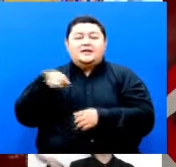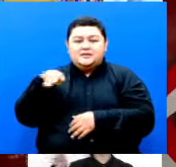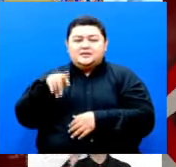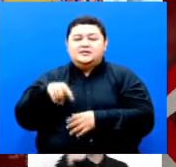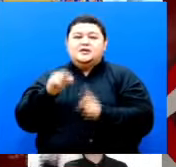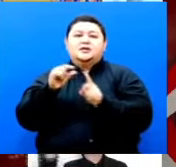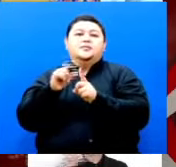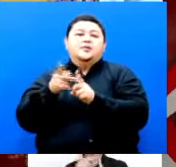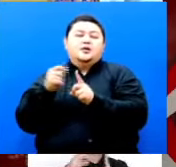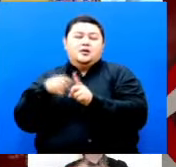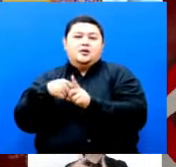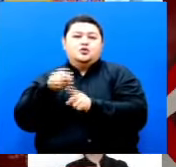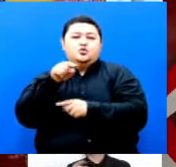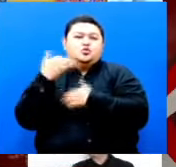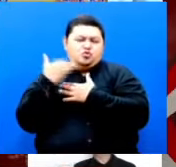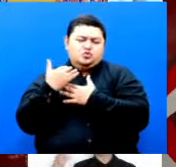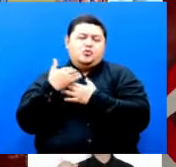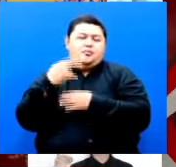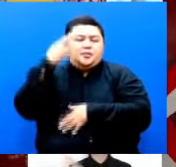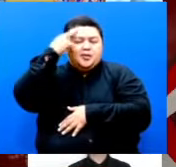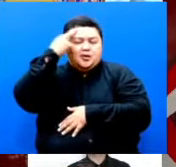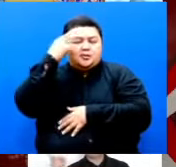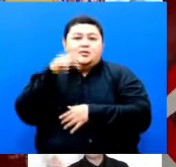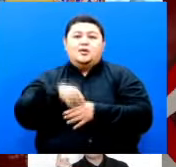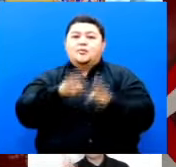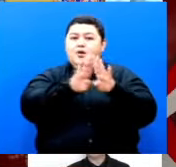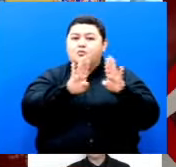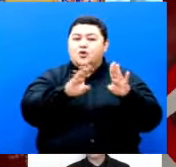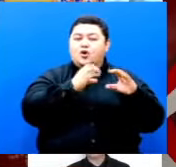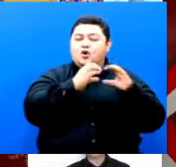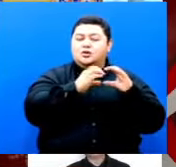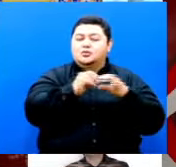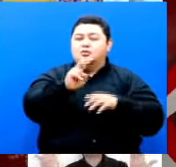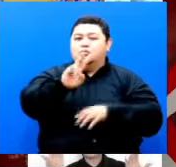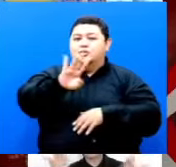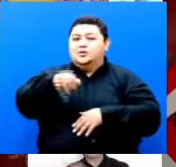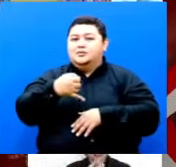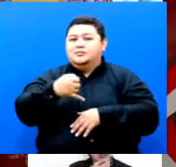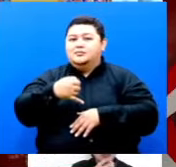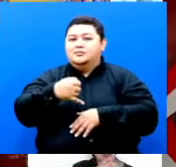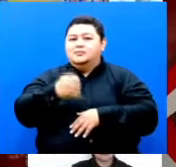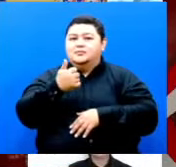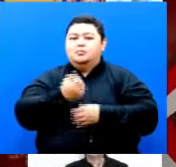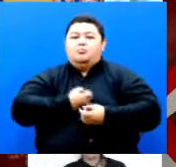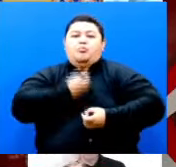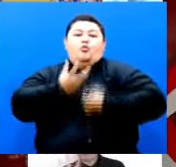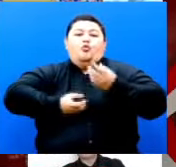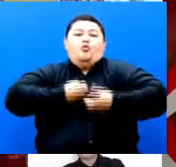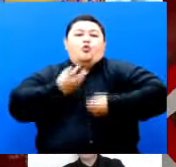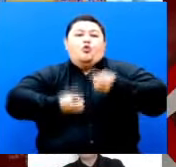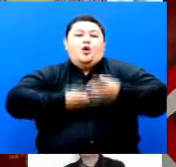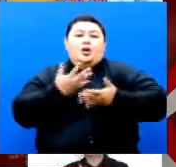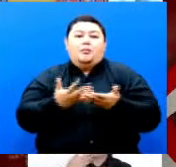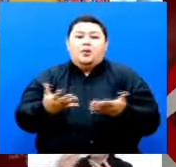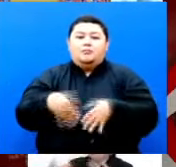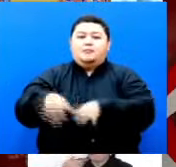diberhentikankerja?Ini tentusajamerupakan tanggungjawabpemerintah;Pertama,kamiakanmembuka layanankonseling24jamdimanamerekadapat